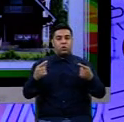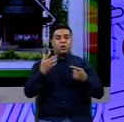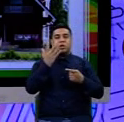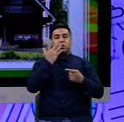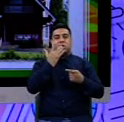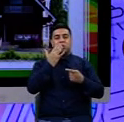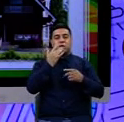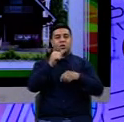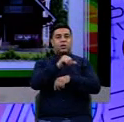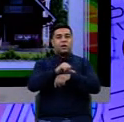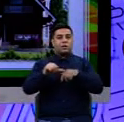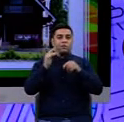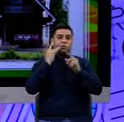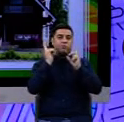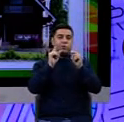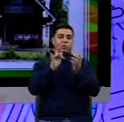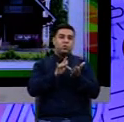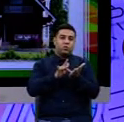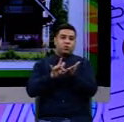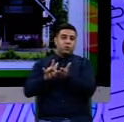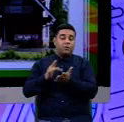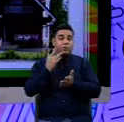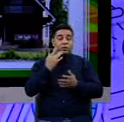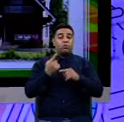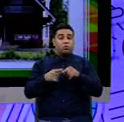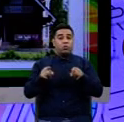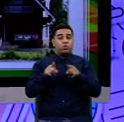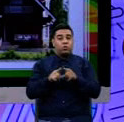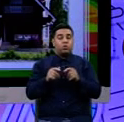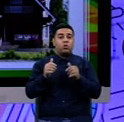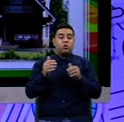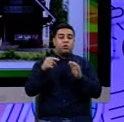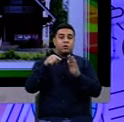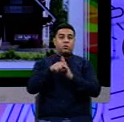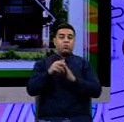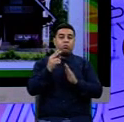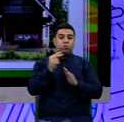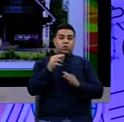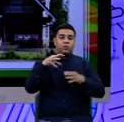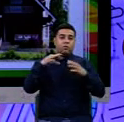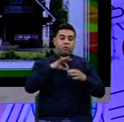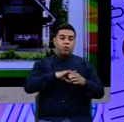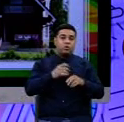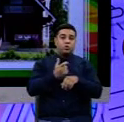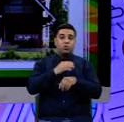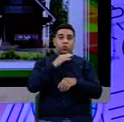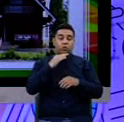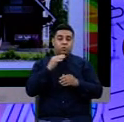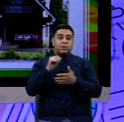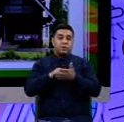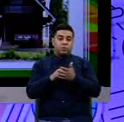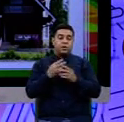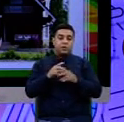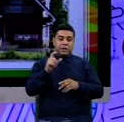chet davlatlarga sayohatlarga borishadi. Bu ham qo'shimcha daromad tufayli mana shunday